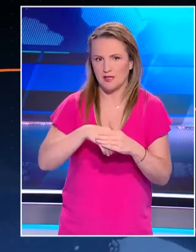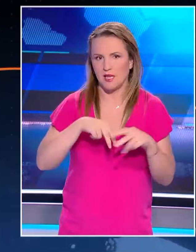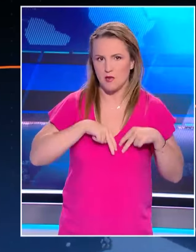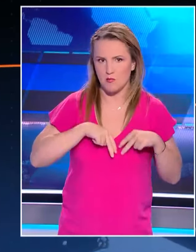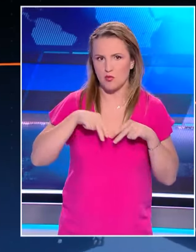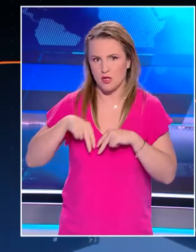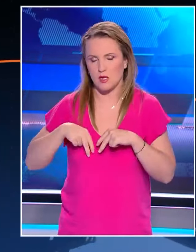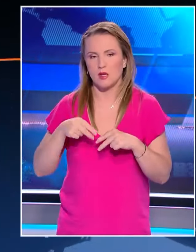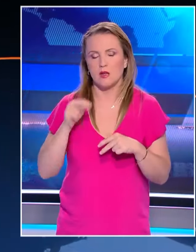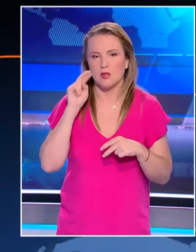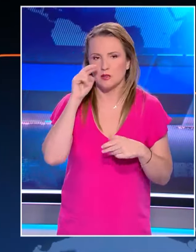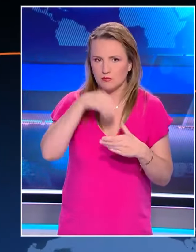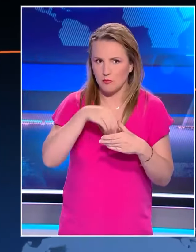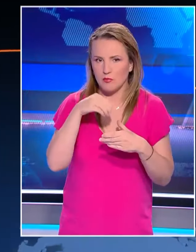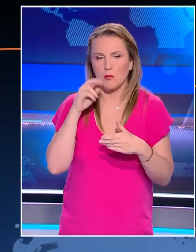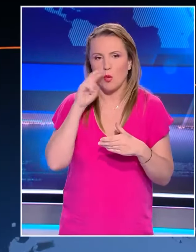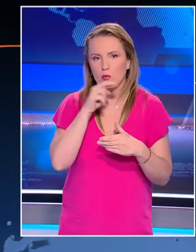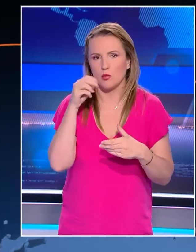Πρωθυπουργό Κυριάκο Μητσοτάκη.